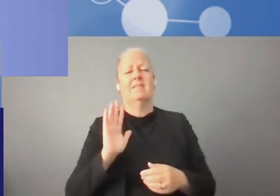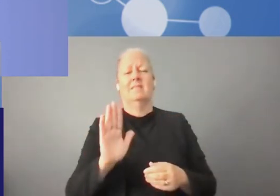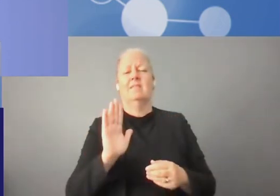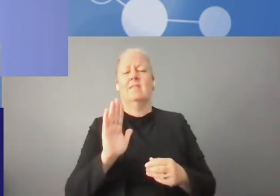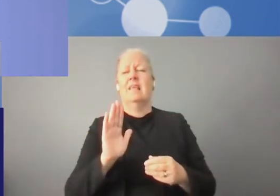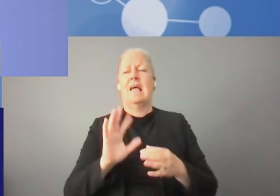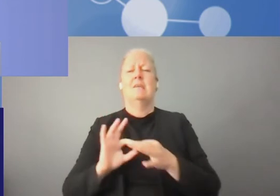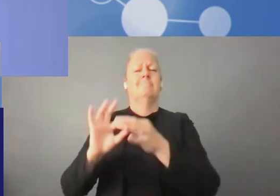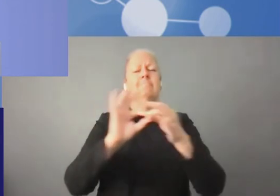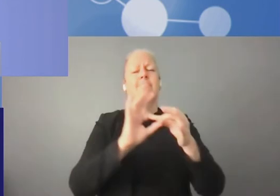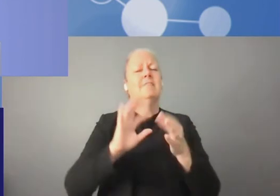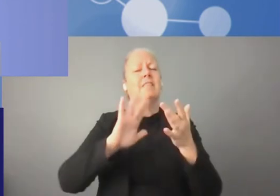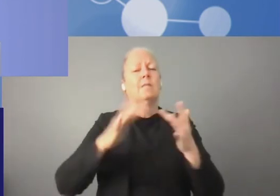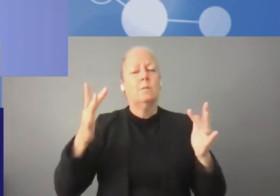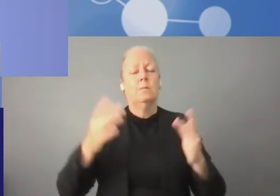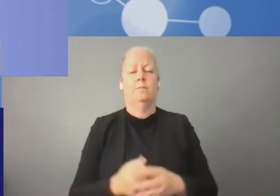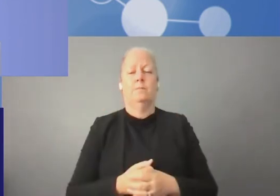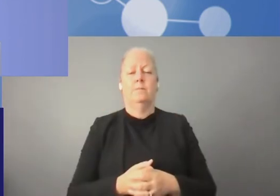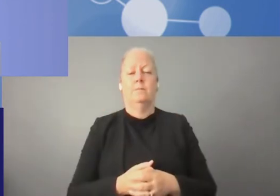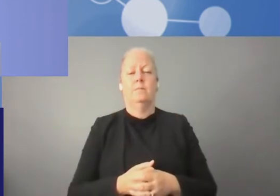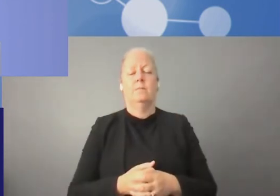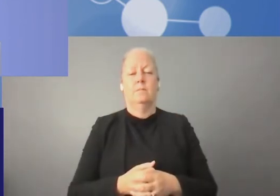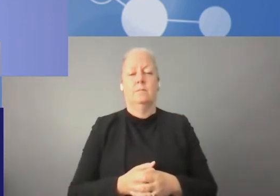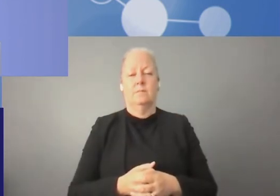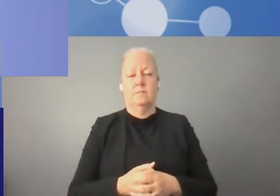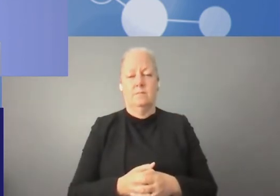所以我所说的是那个。